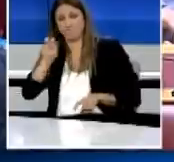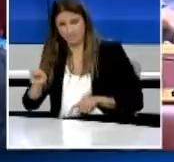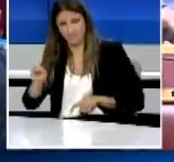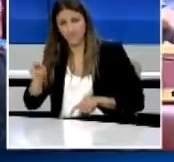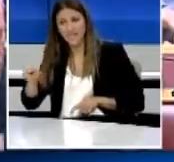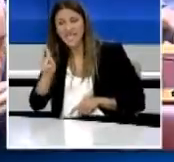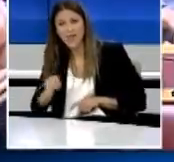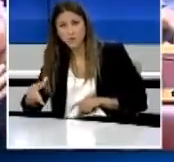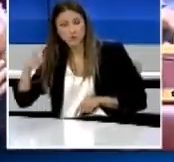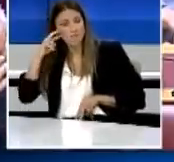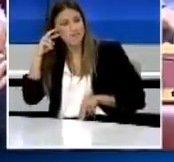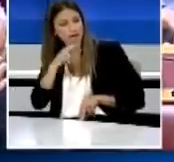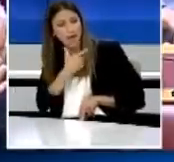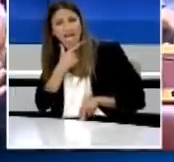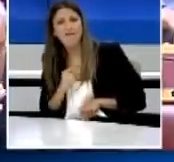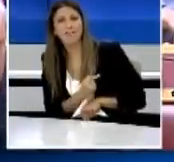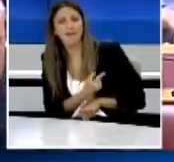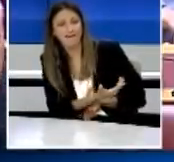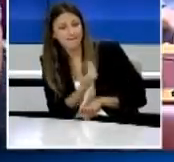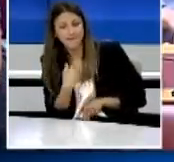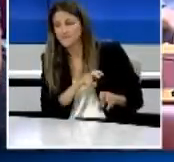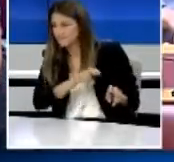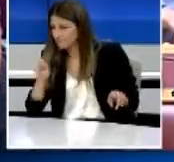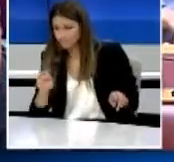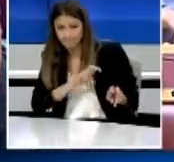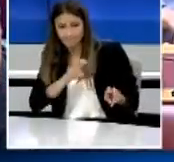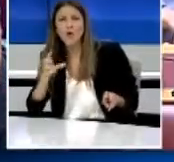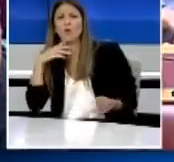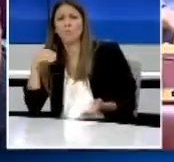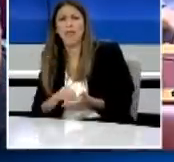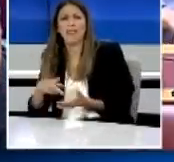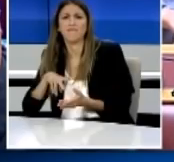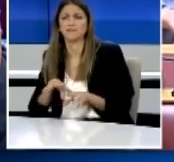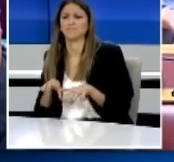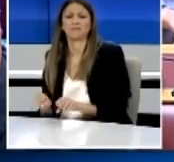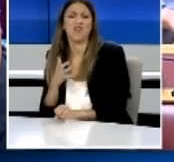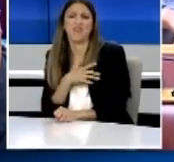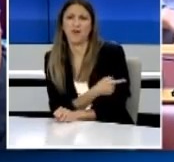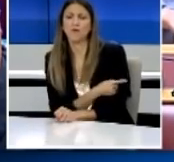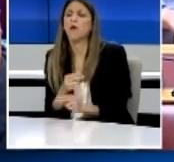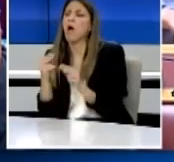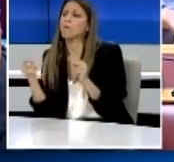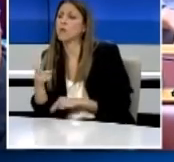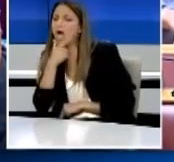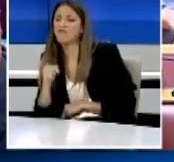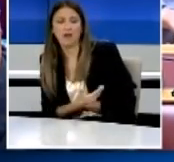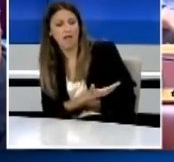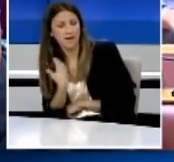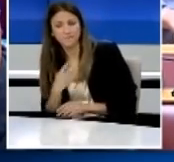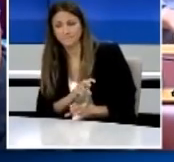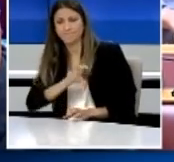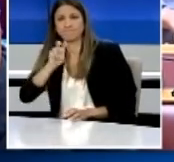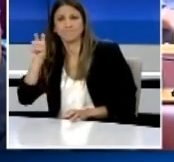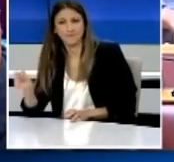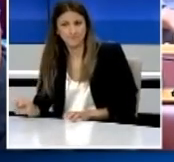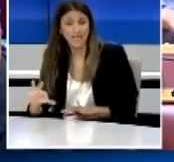κυβερνήσουν κάποια στιγμή, να βρεθούν ξανά στα έδρανα της κυβέρνησής του. Εγώ το μόνο που θα σας πω είναι